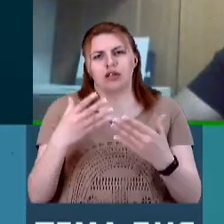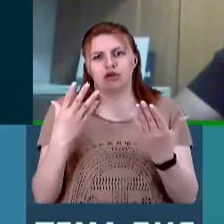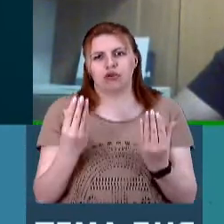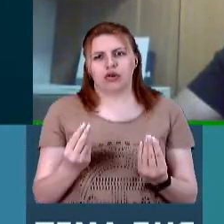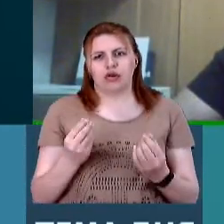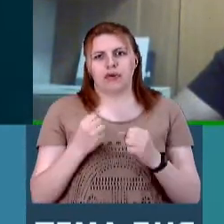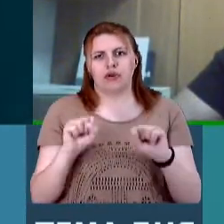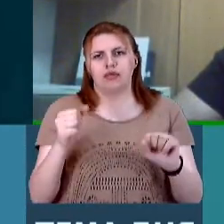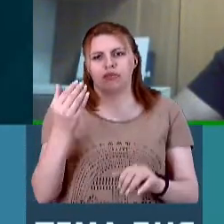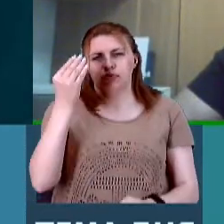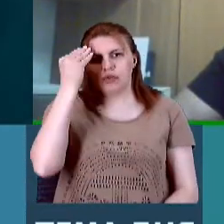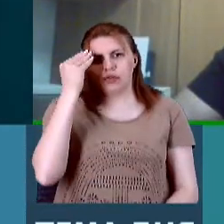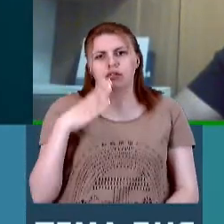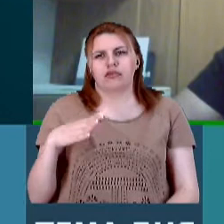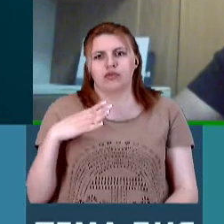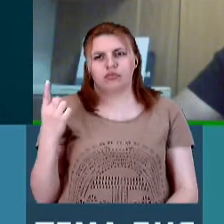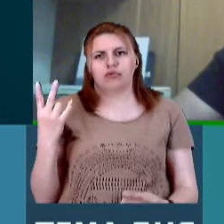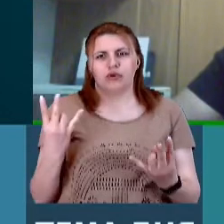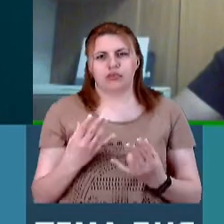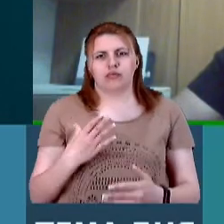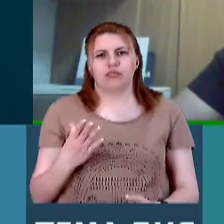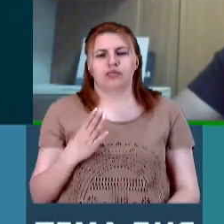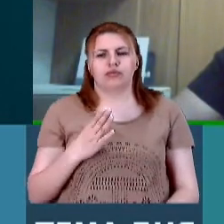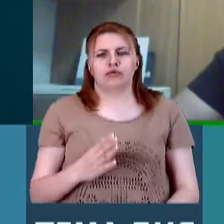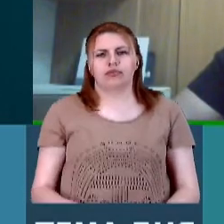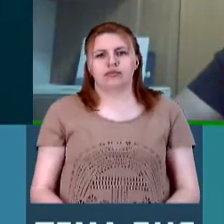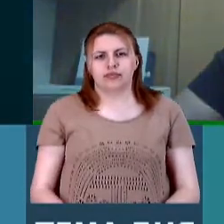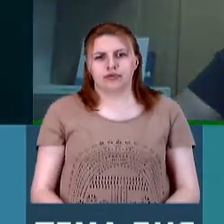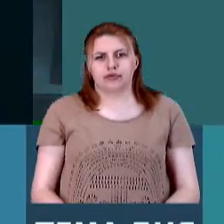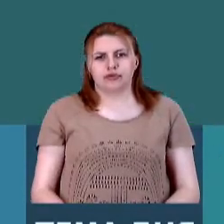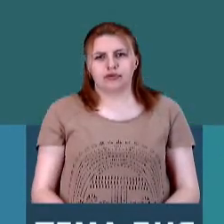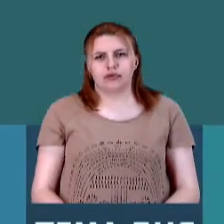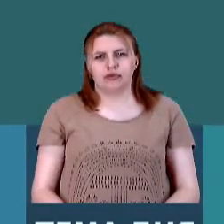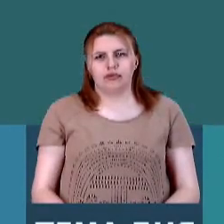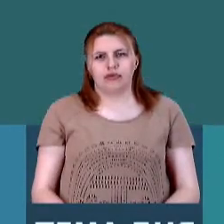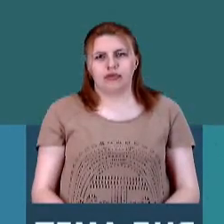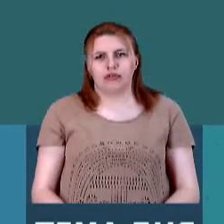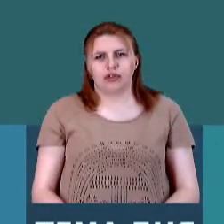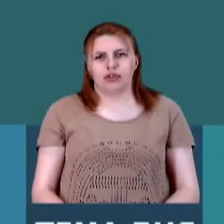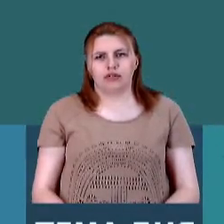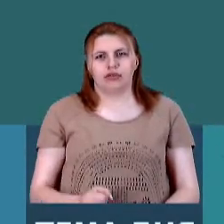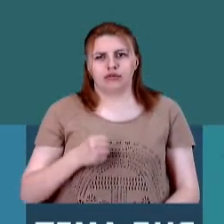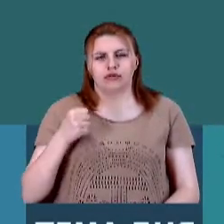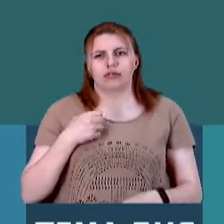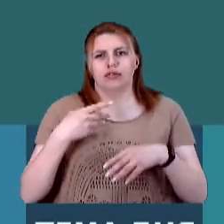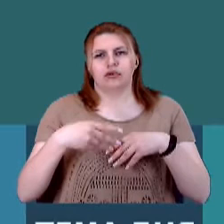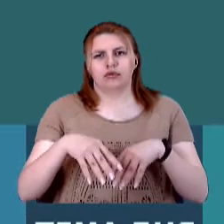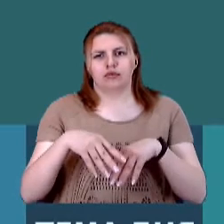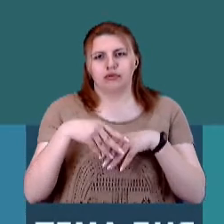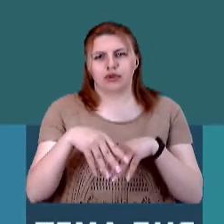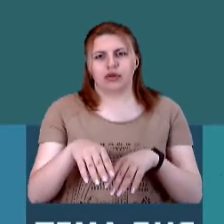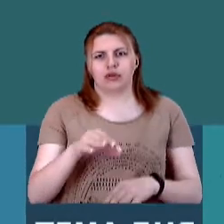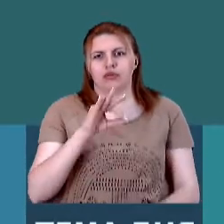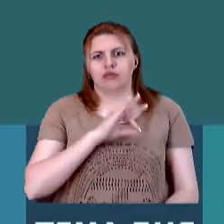він їм був потрібен? Ну, військовий парад Путіна з Російської Федерації вона зараз використовує лише з